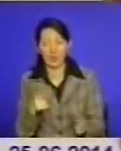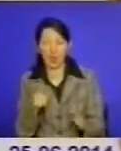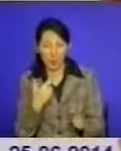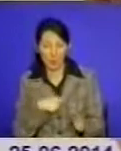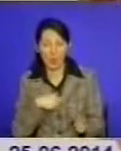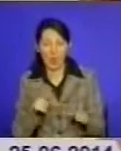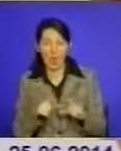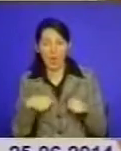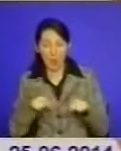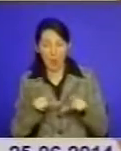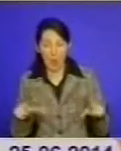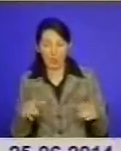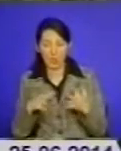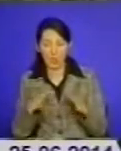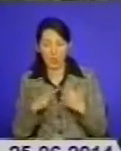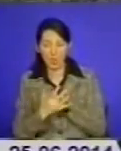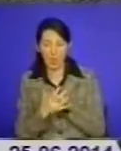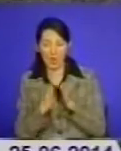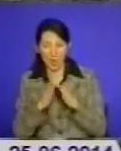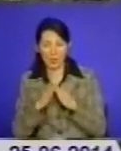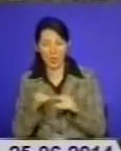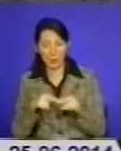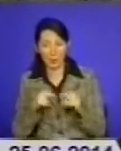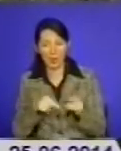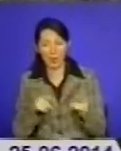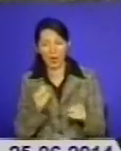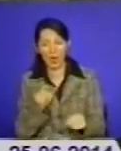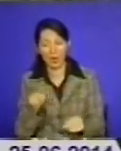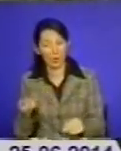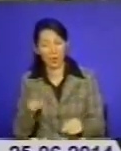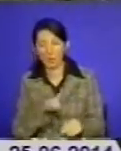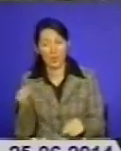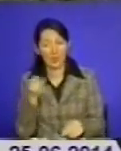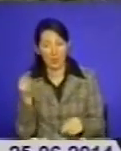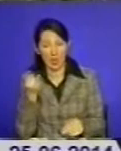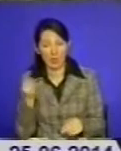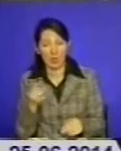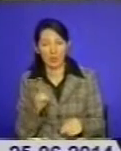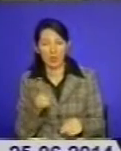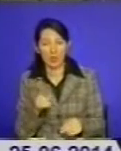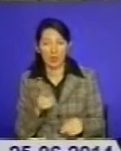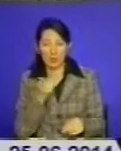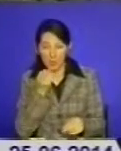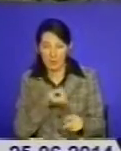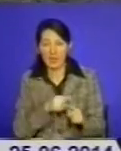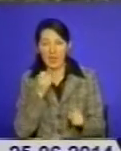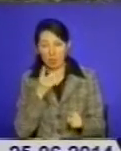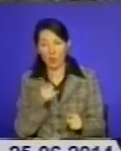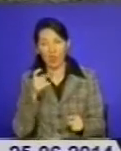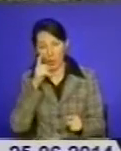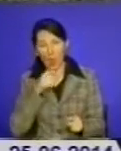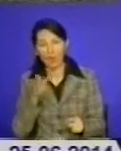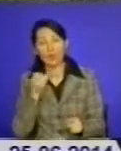і все решта, а люди його не інтересують. Чи добре це, чи це буде погано, якщо ми зробимо зараз реформу кардинальну, так, тих чи інших